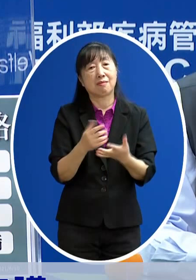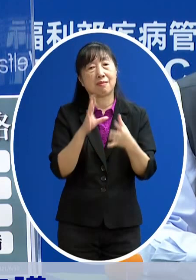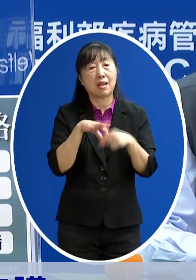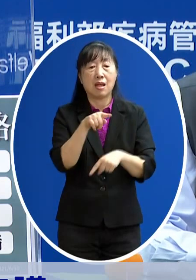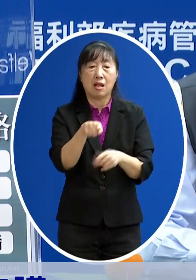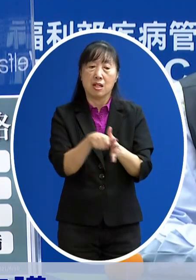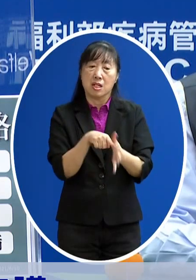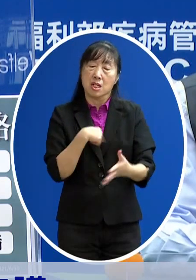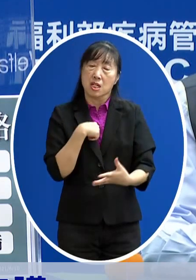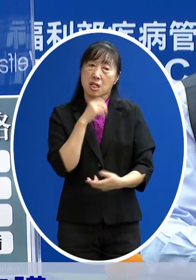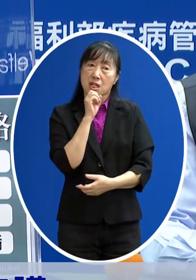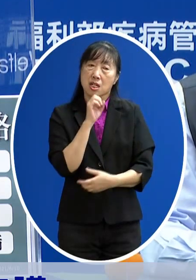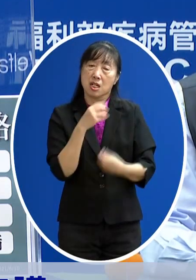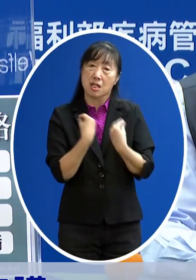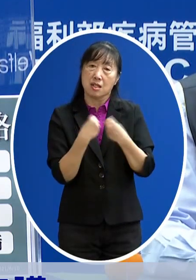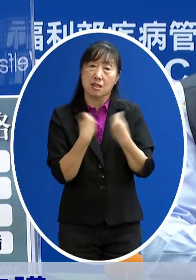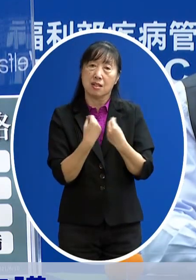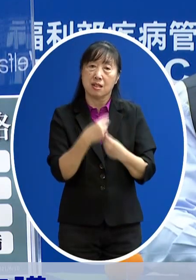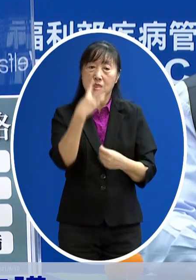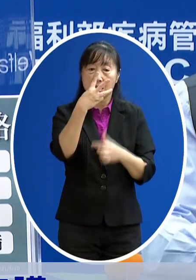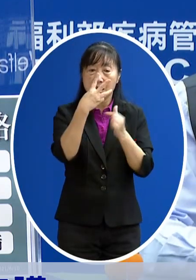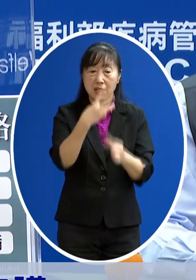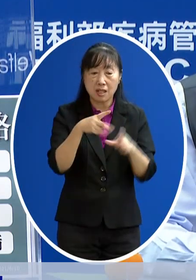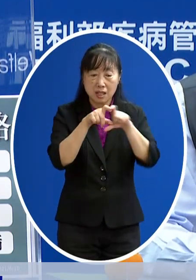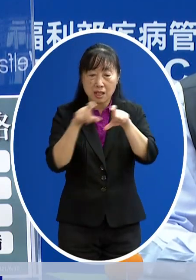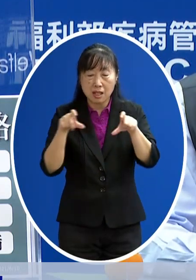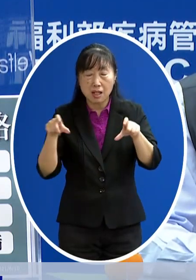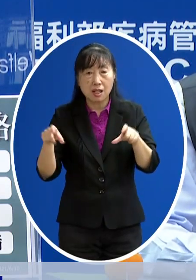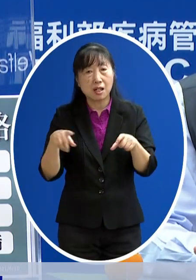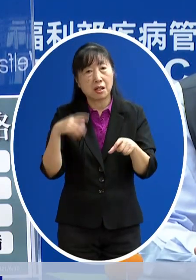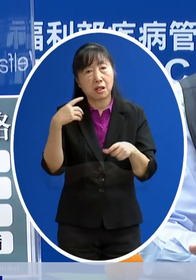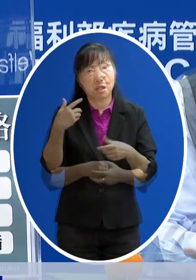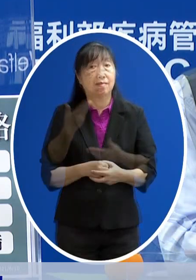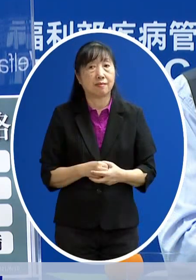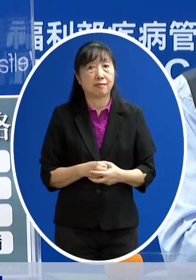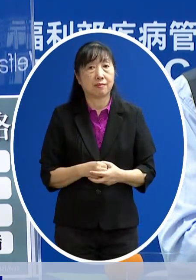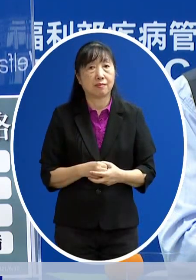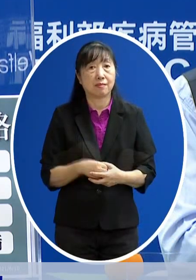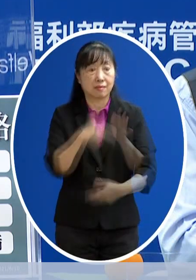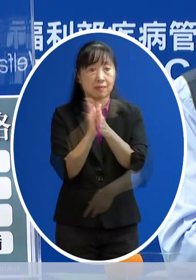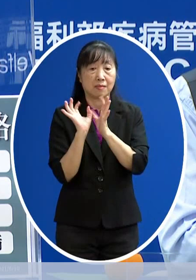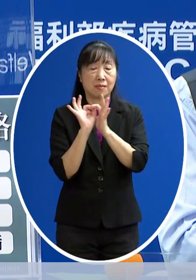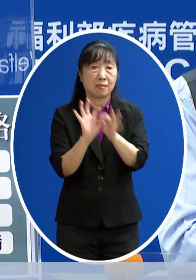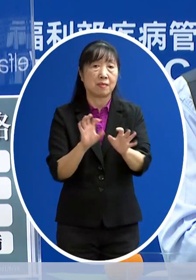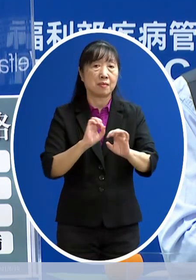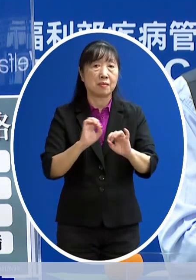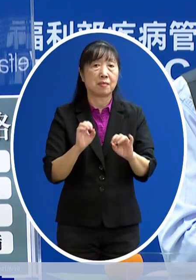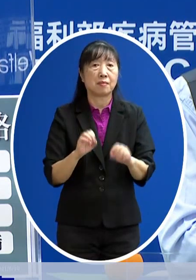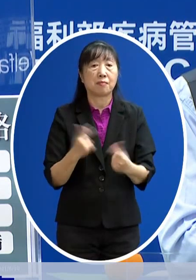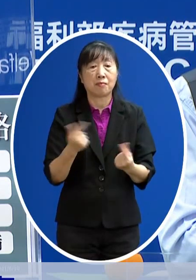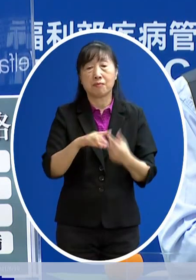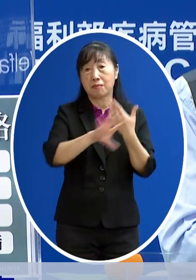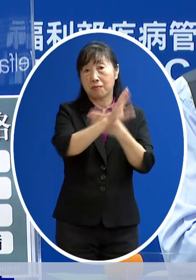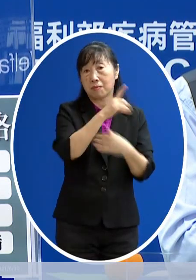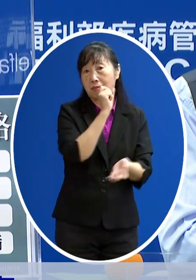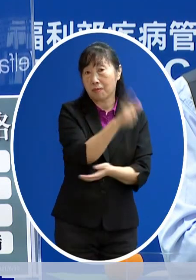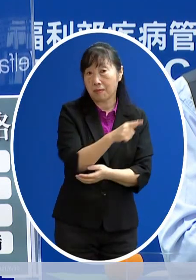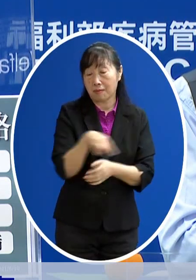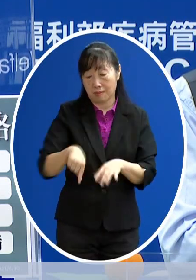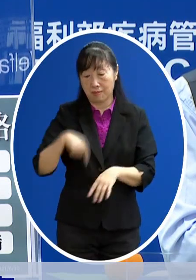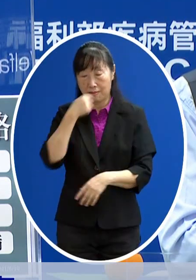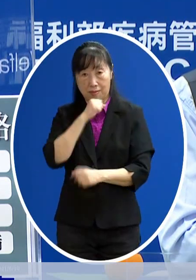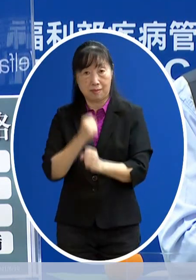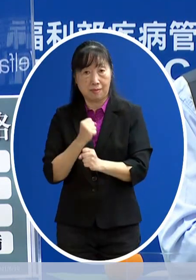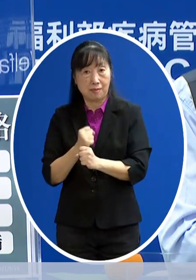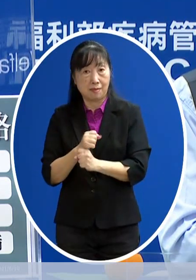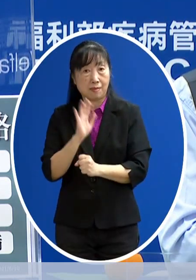觉得那样的一个量，好，对我们来讲这个太过于沉重了一点。疫苗的策略就是国外采购，国内生